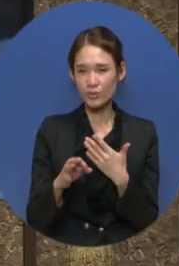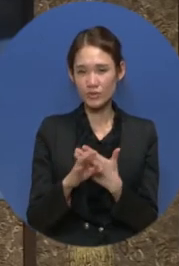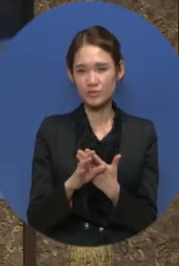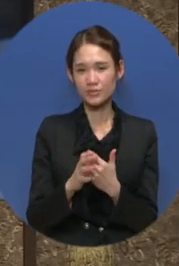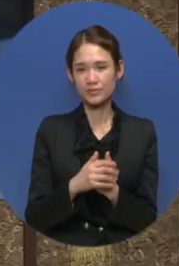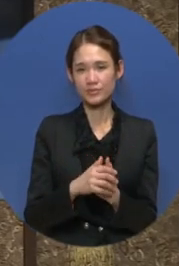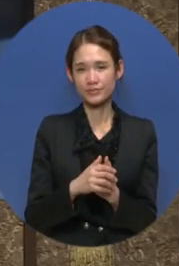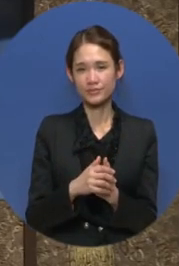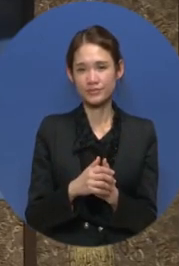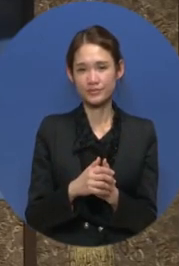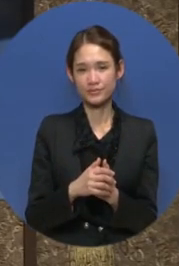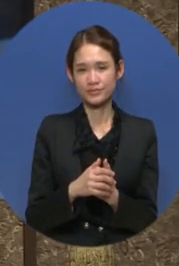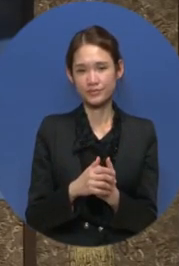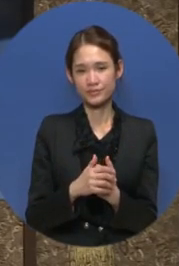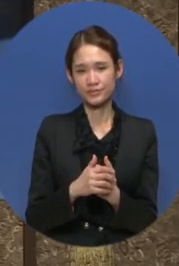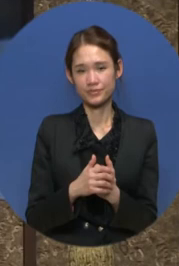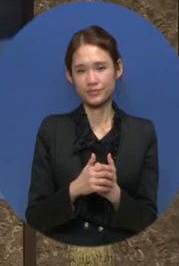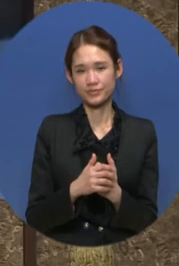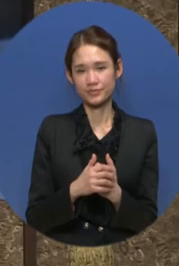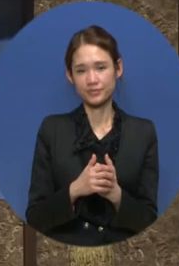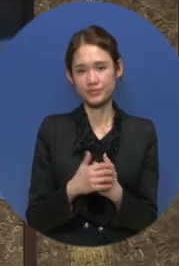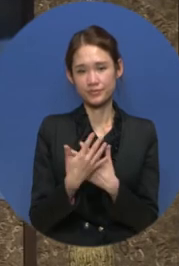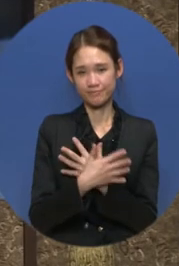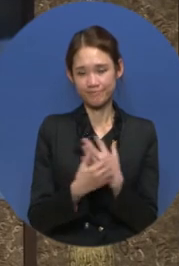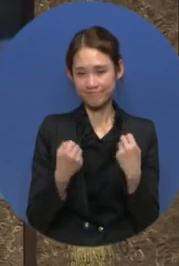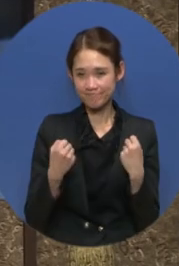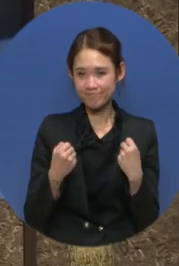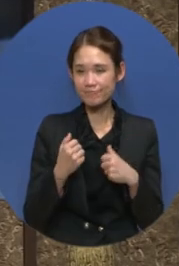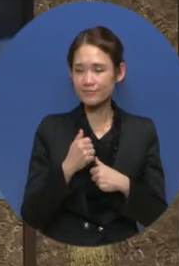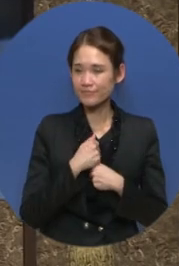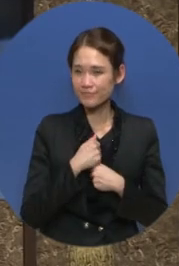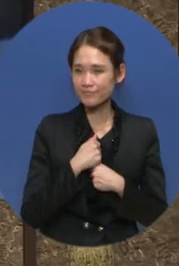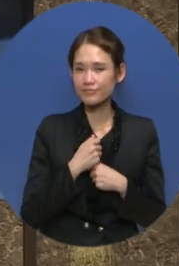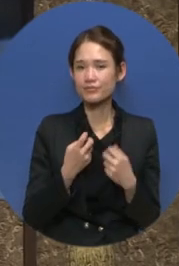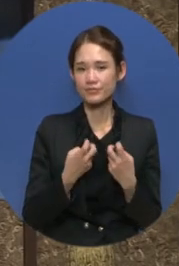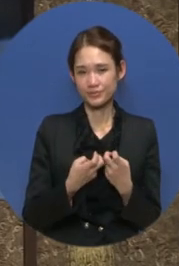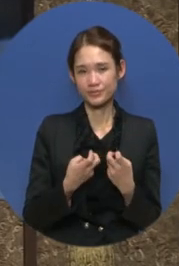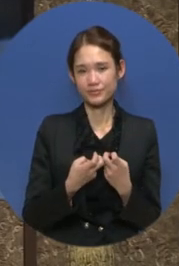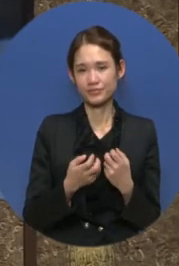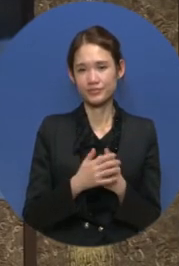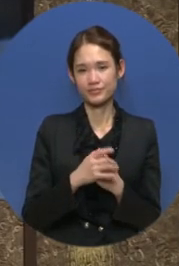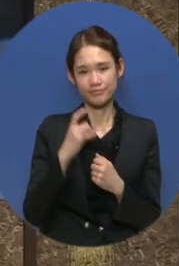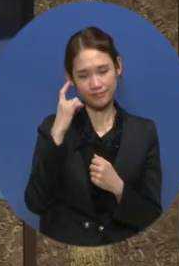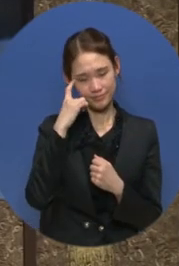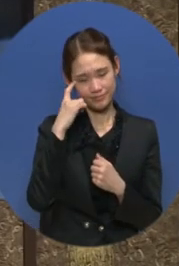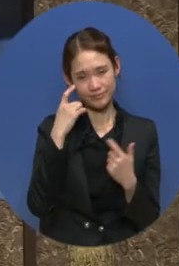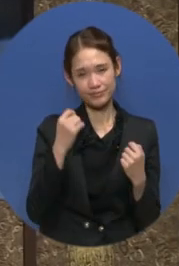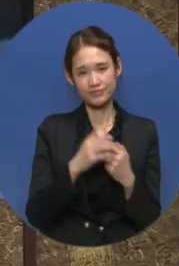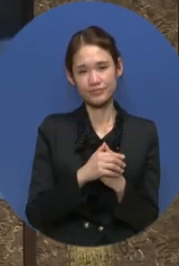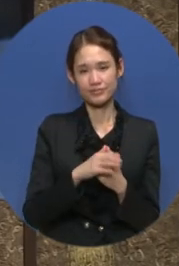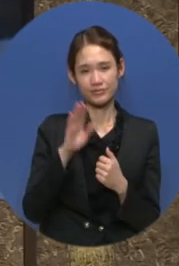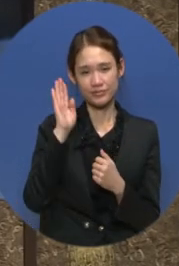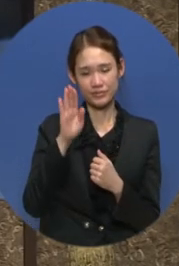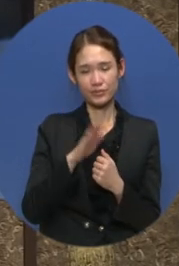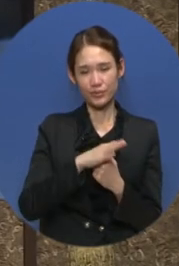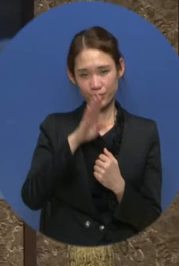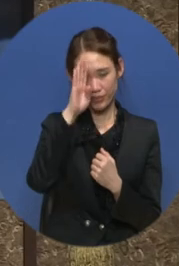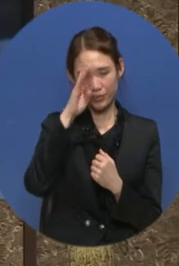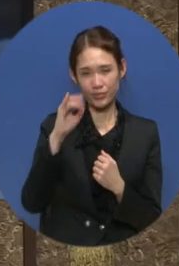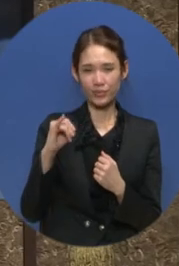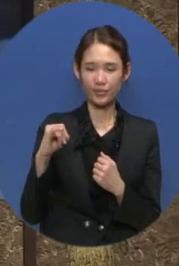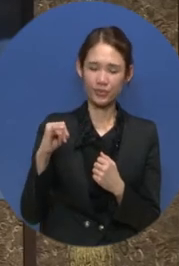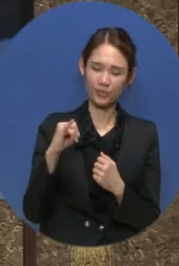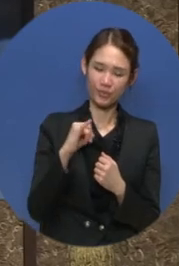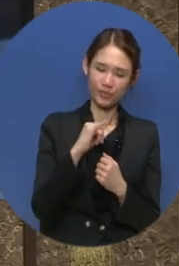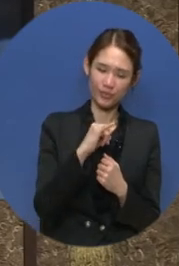잘 보급을 하면 그 어쨌든 건강을 지킬 수 있는 네. 그런 생각이 들어서 앞으로는